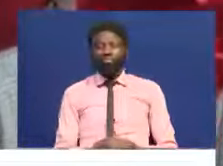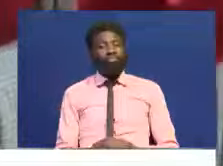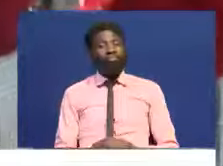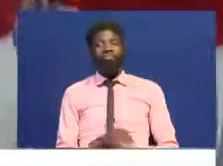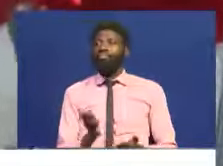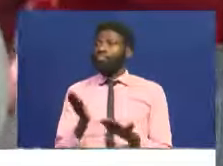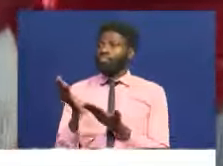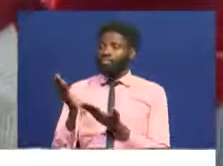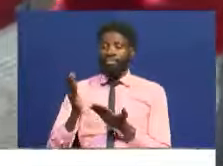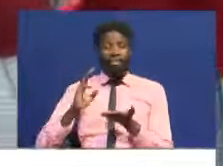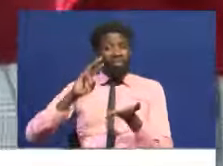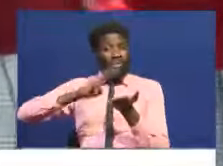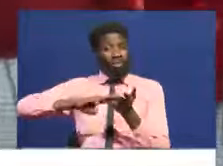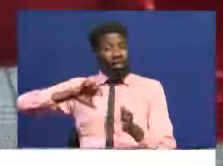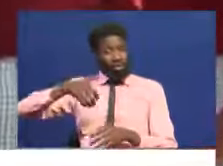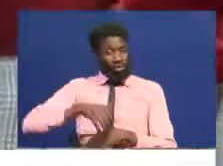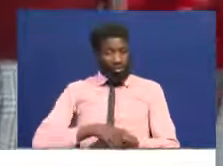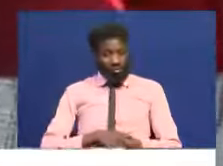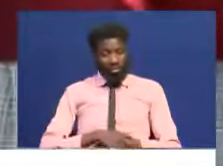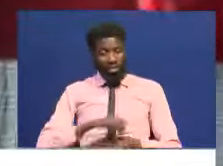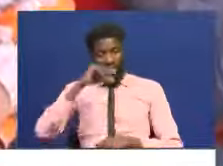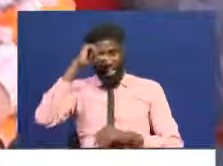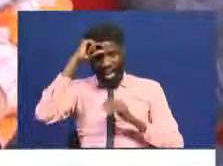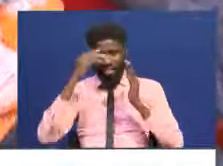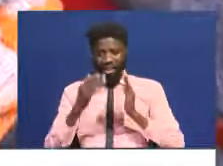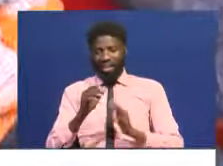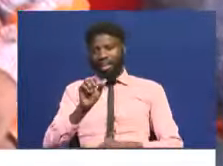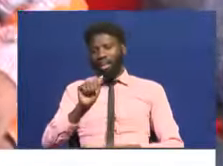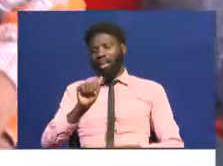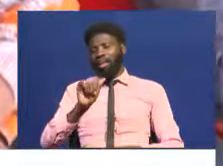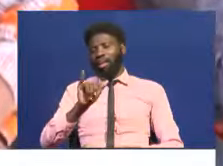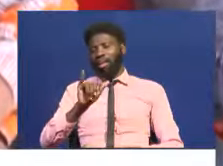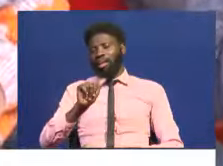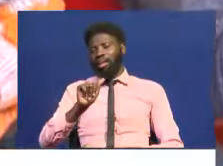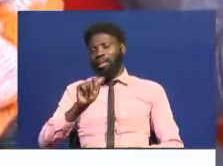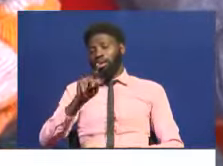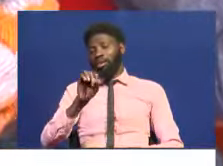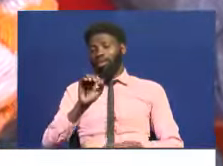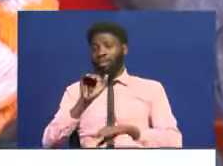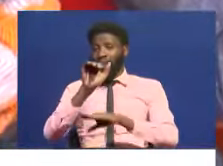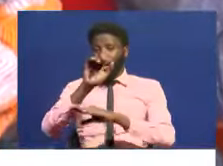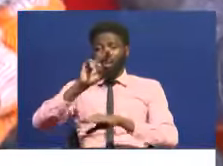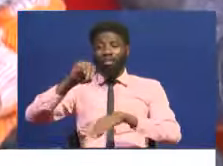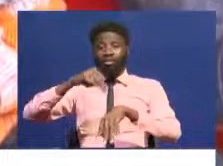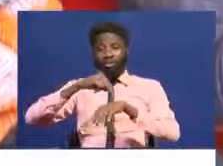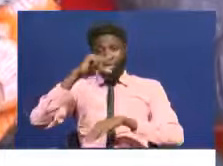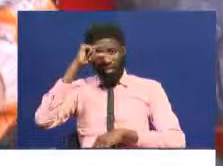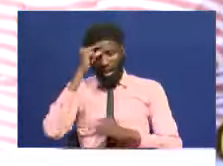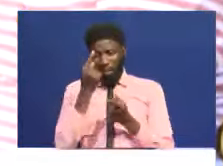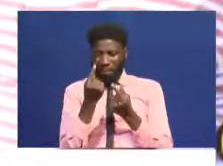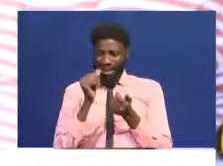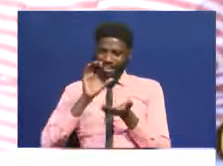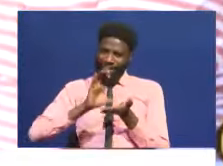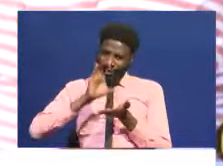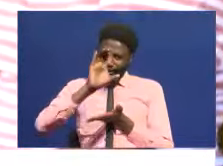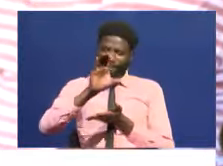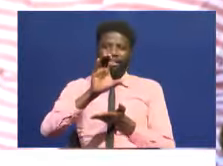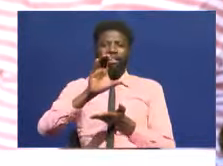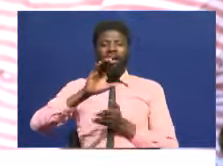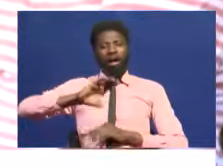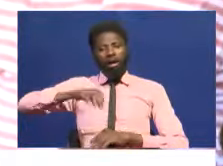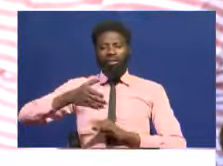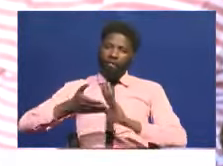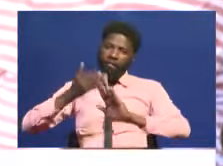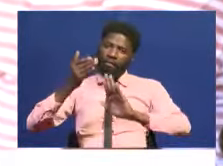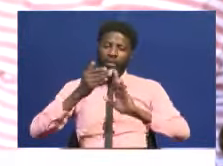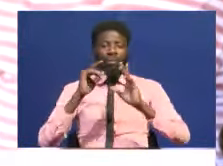Katika kaunti ya Migori, Governor Dr. Ochilo Ayako ametoa wito kwa serikali ya kitaifa kuharakisha kutoa pesa za kaunti, huku